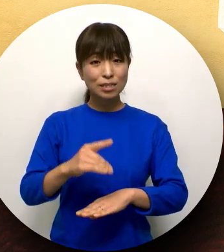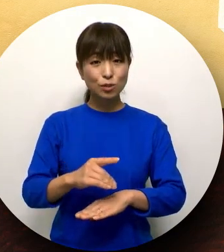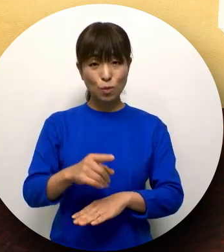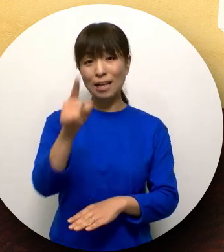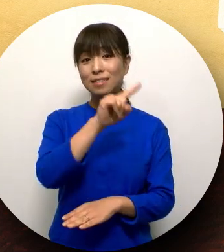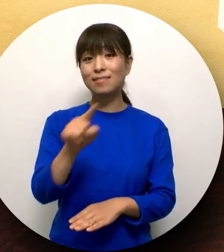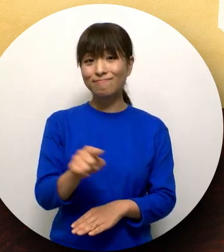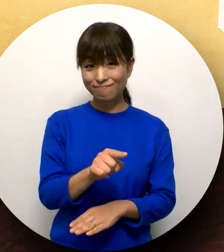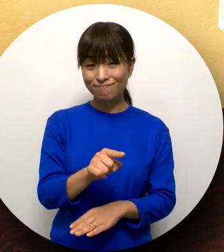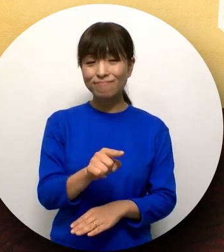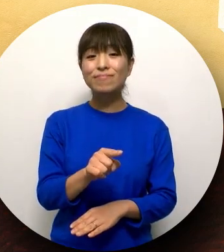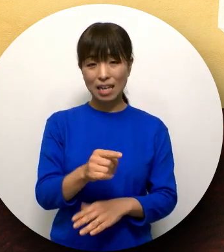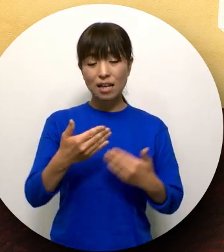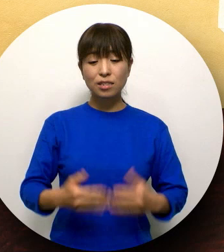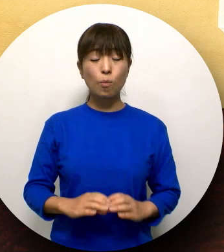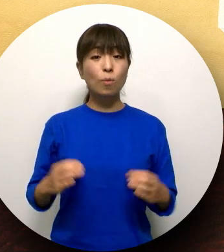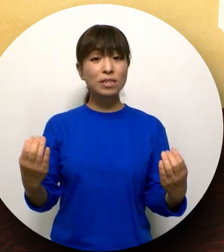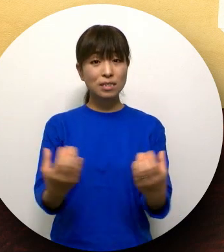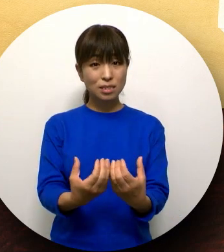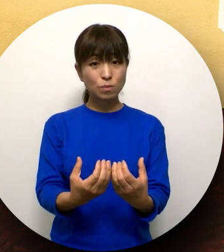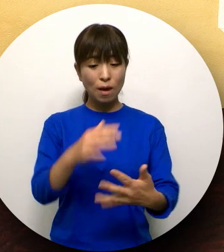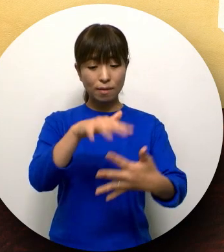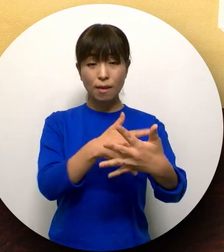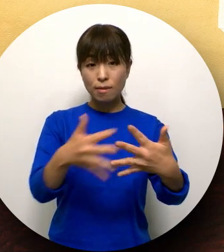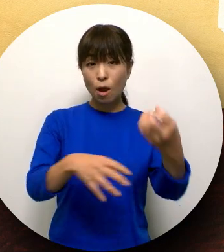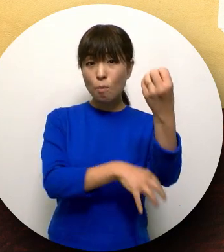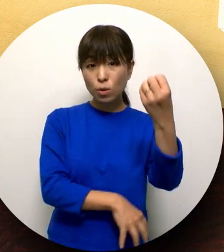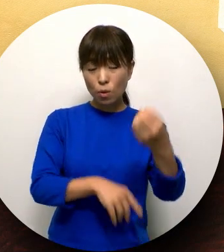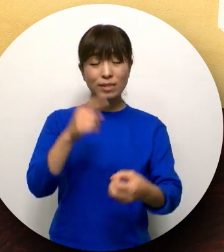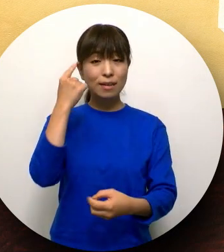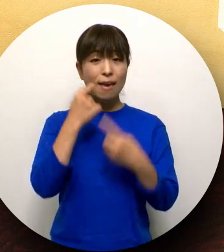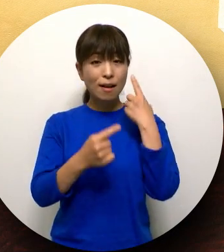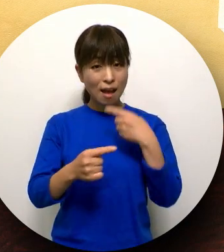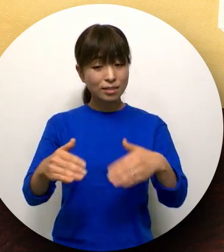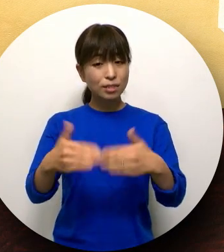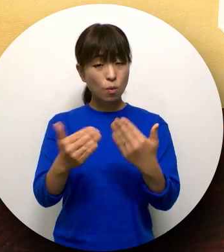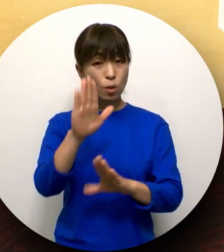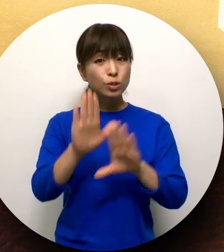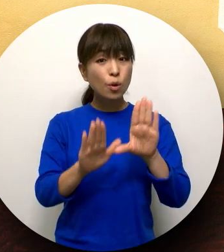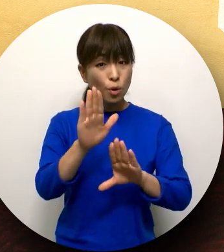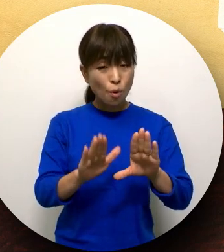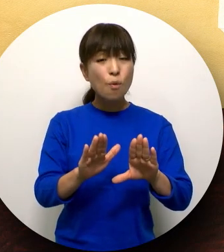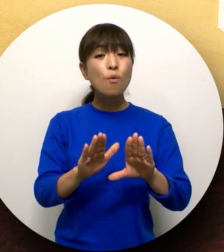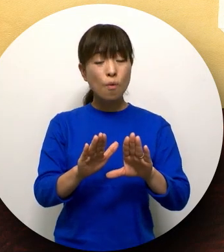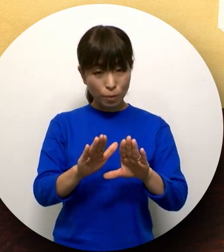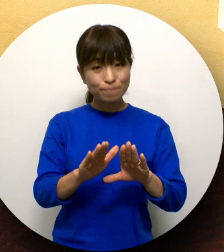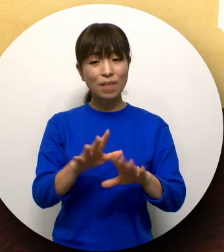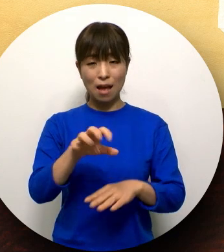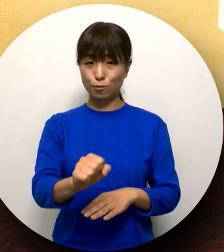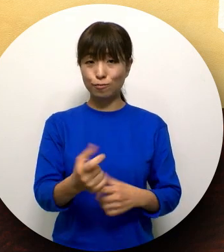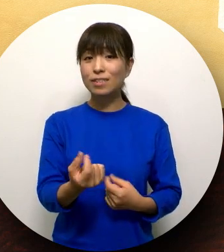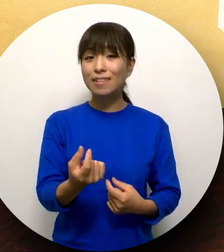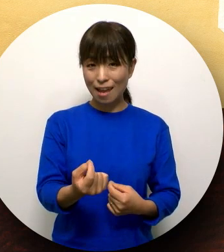C の S。 セーフコミュニティはデータをもとに怪我や事故の状況を把握することから始めるんだったよ